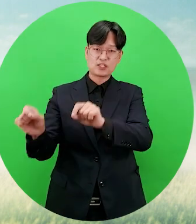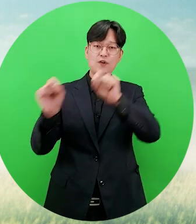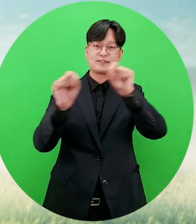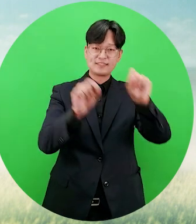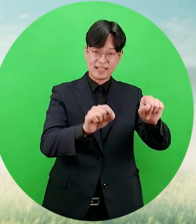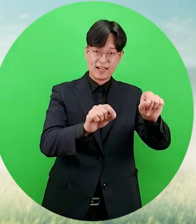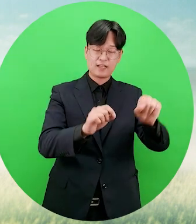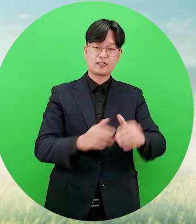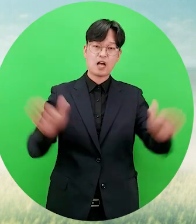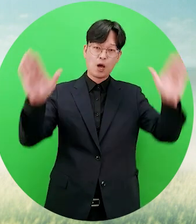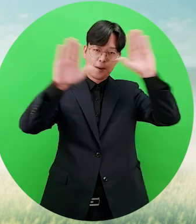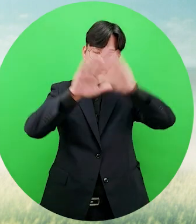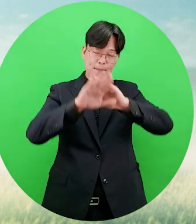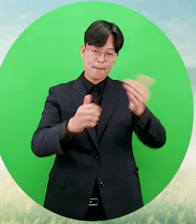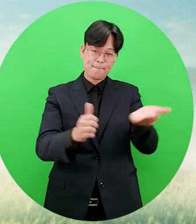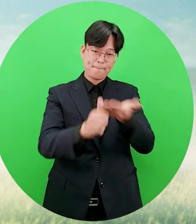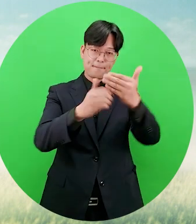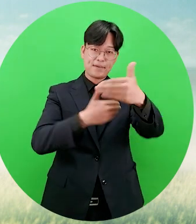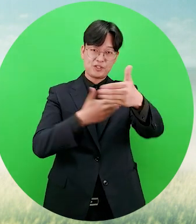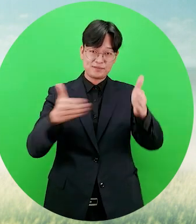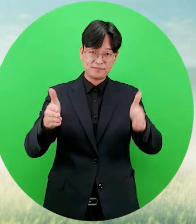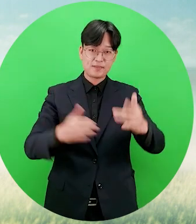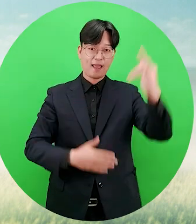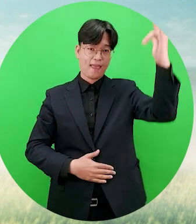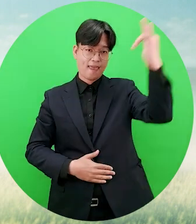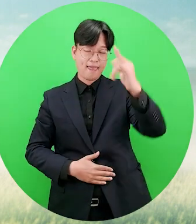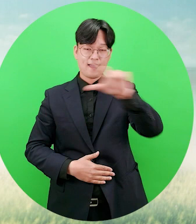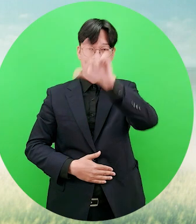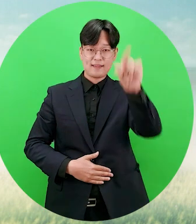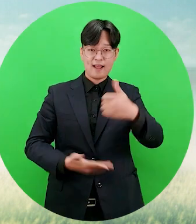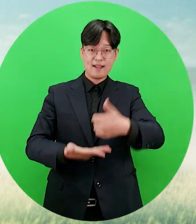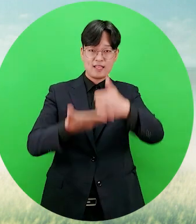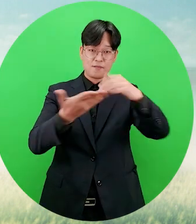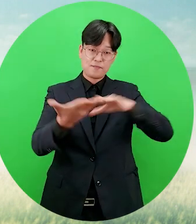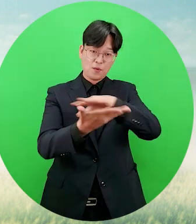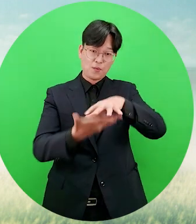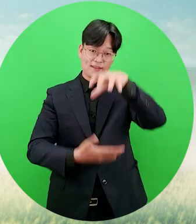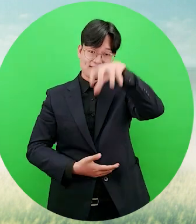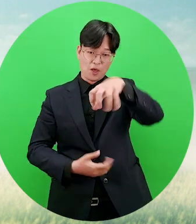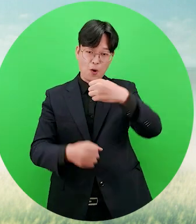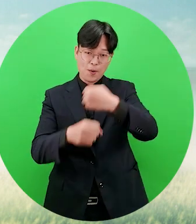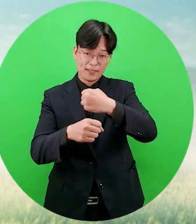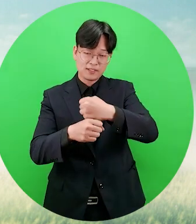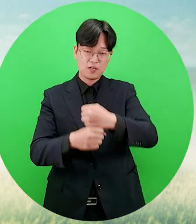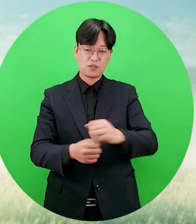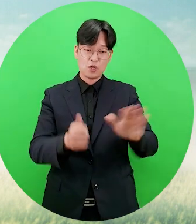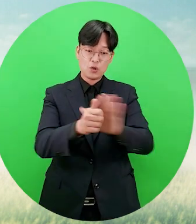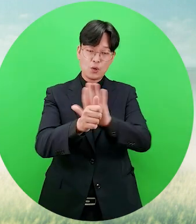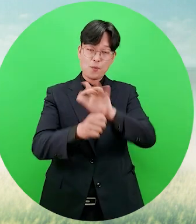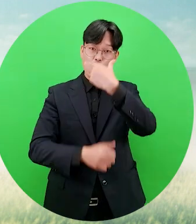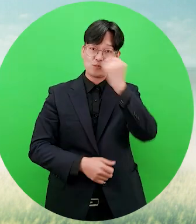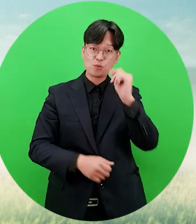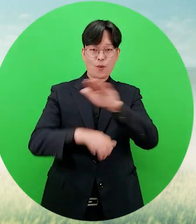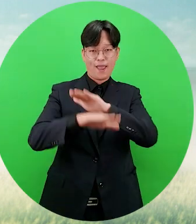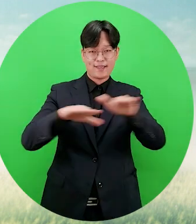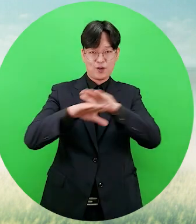연장하는 야간보육실 햇님 달림 놀이터를 운영하여 돌봄 공백을 해소하고자